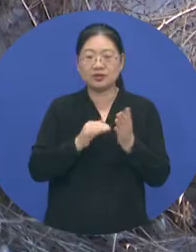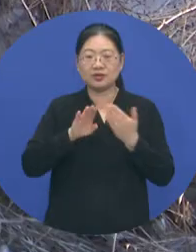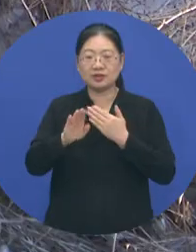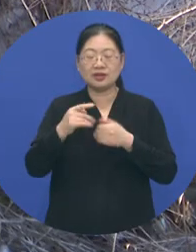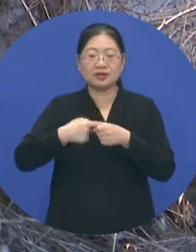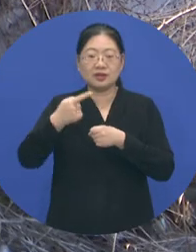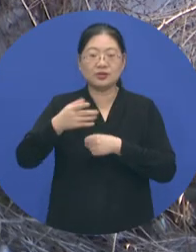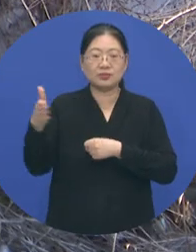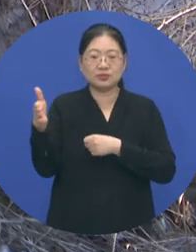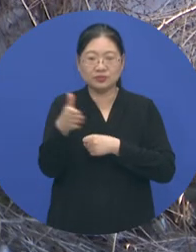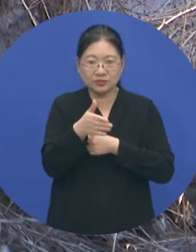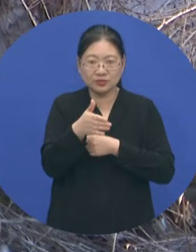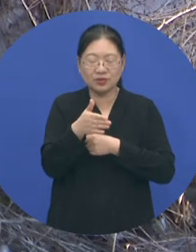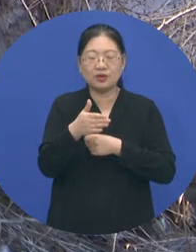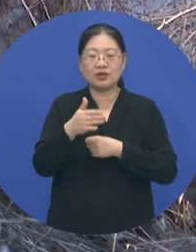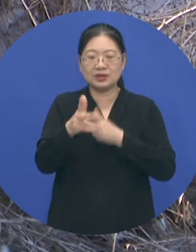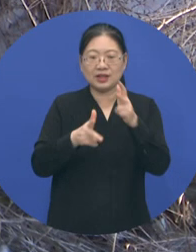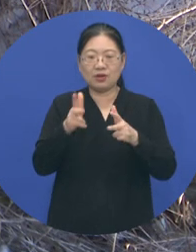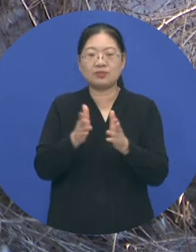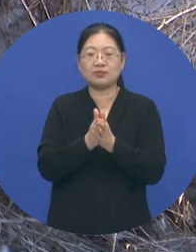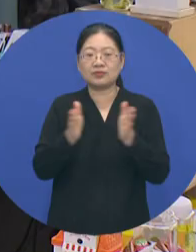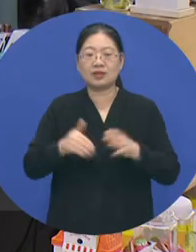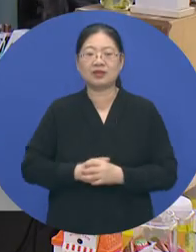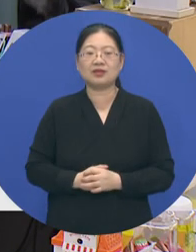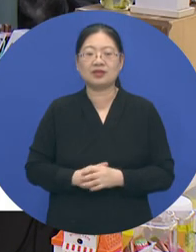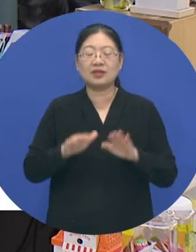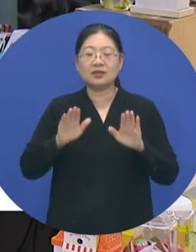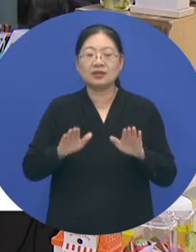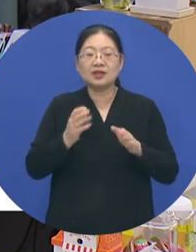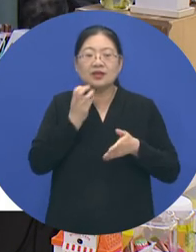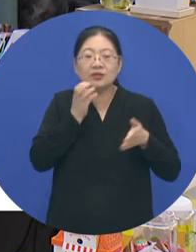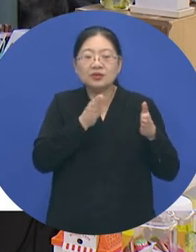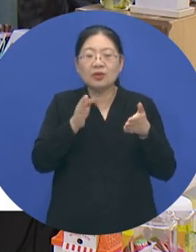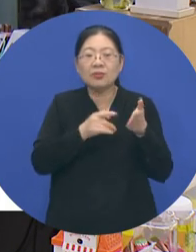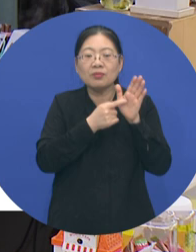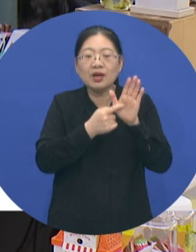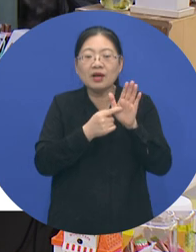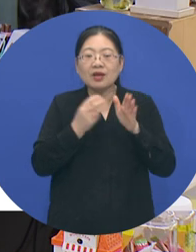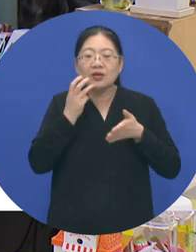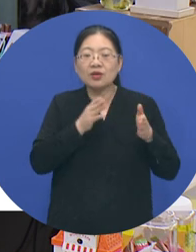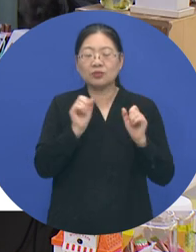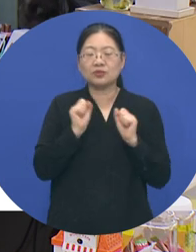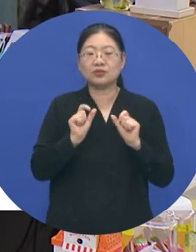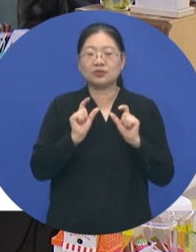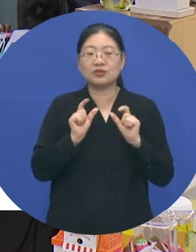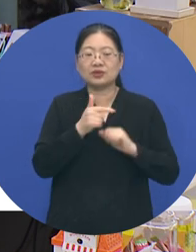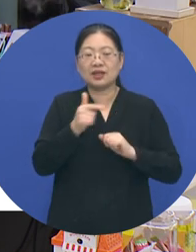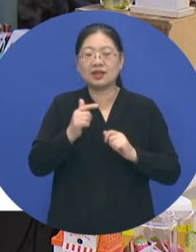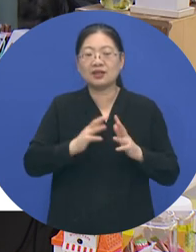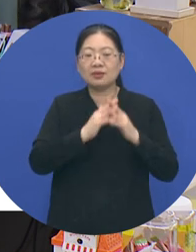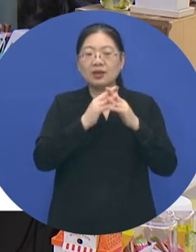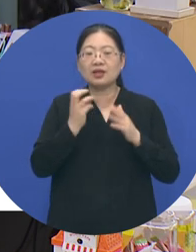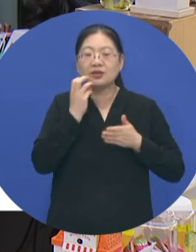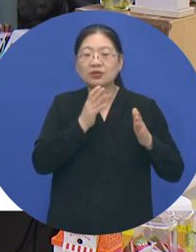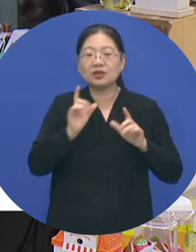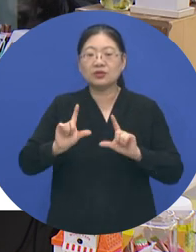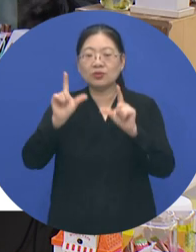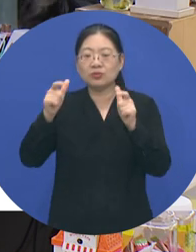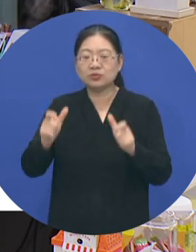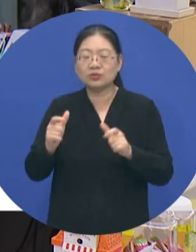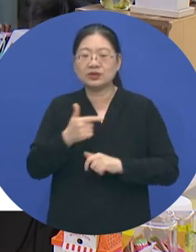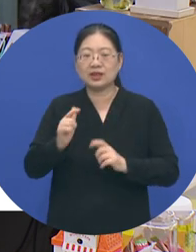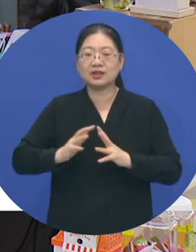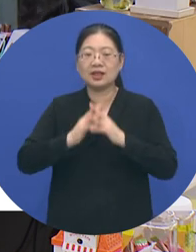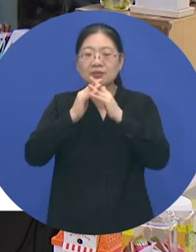완료하고 내년부터 본격 사업에 돌입합니다. 현재 경기도에서 발표한 경기 북부 대개발, 경기 동부 대개발